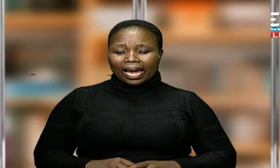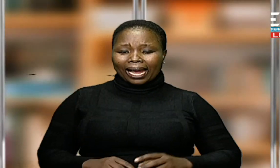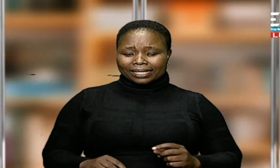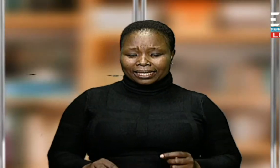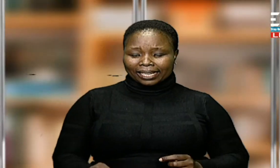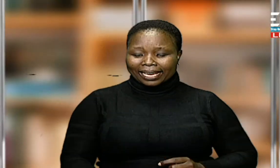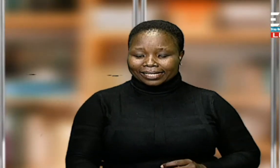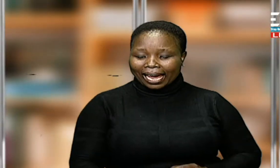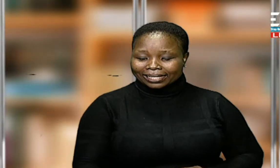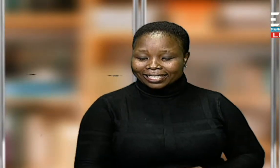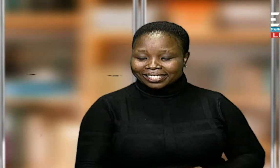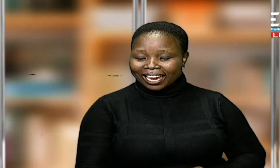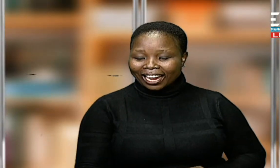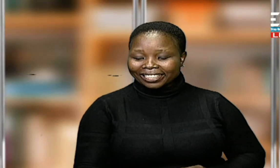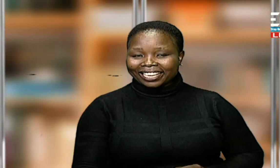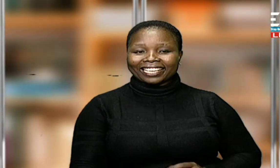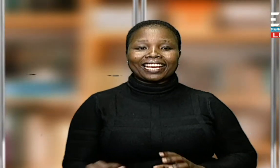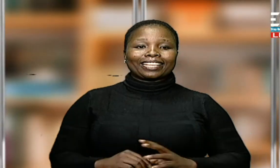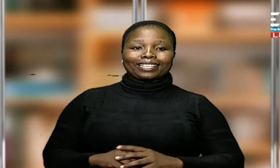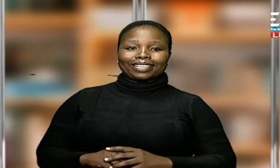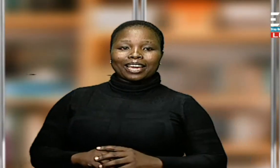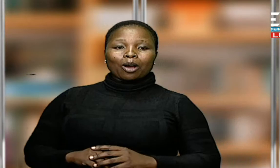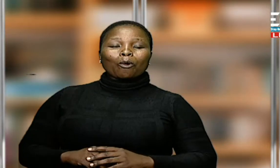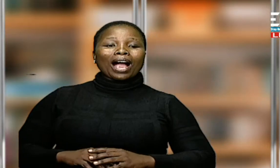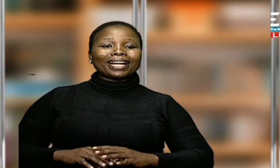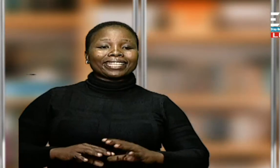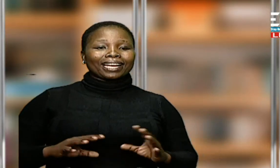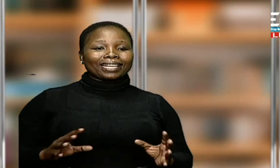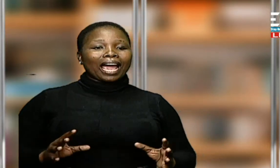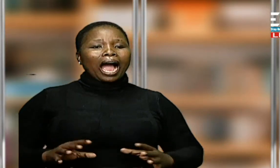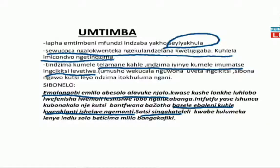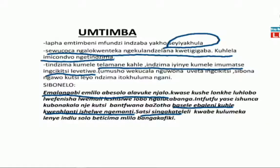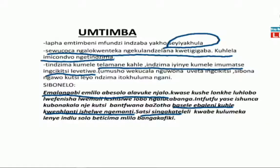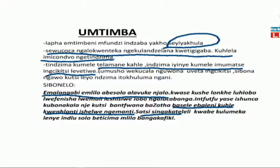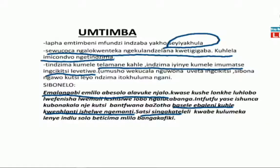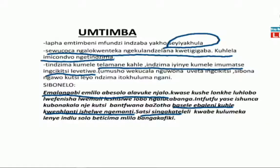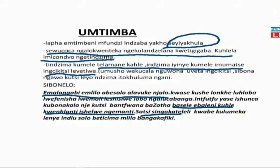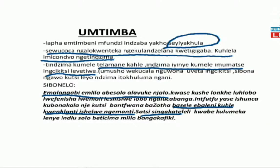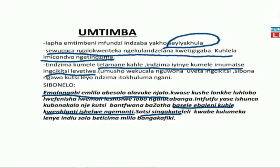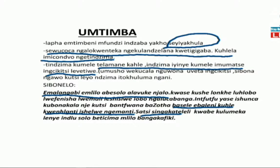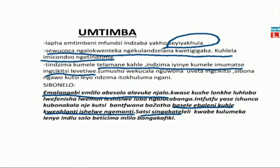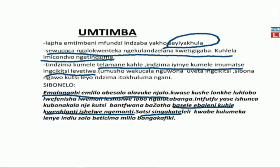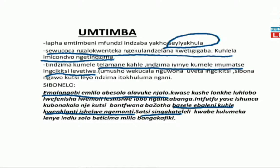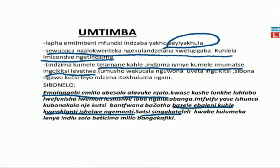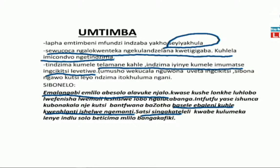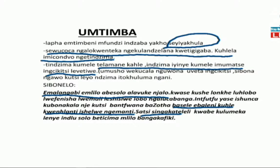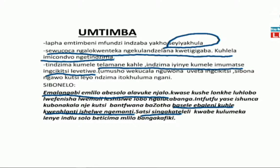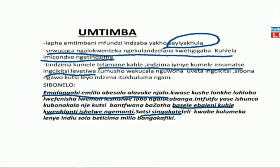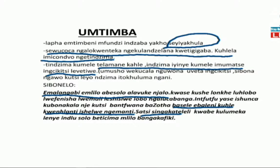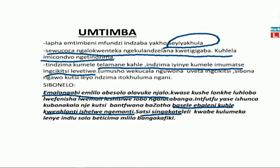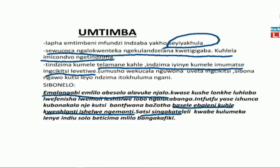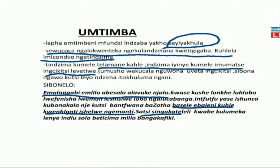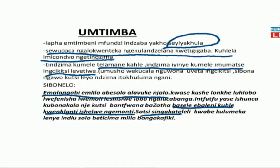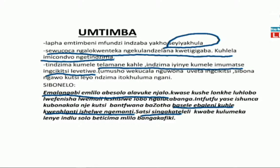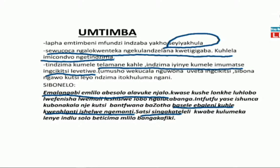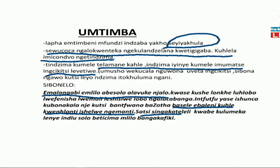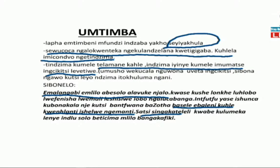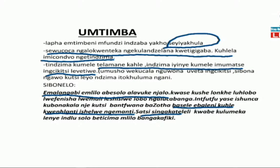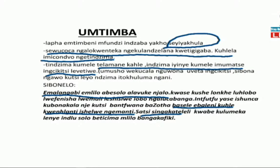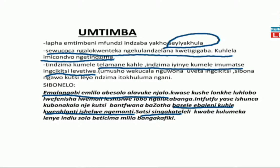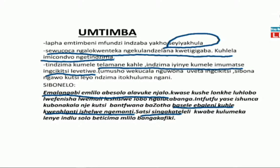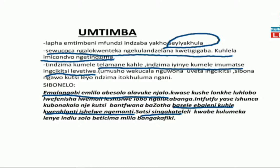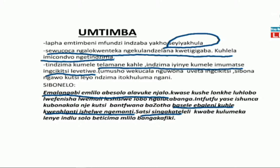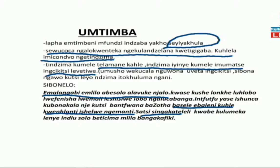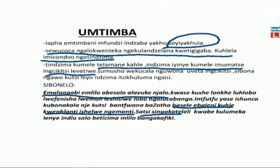lakayendako nakathi nje sathi singakateleli kungakateleli angakagazi siyathi ukuthi umlilo yimvo